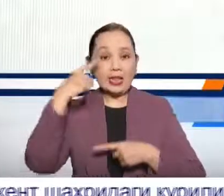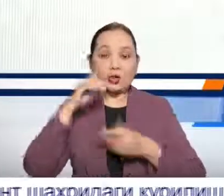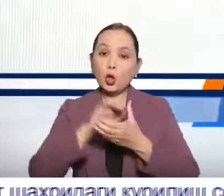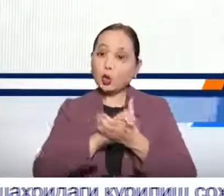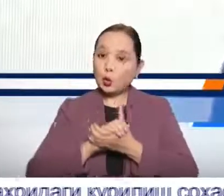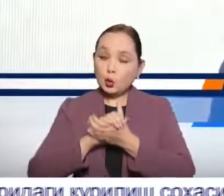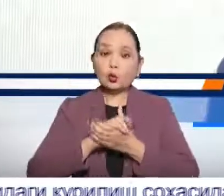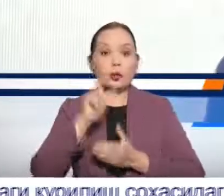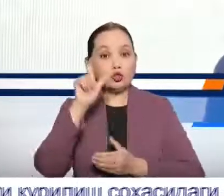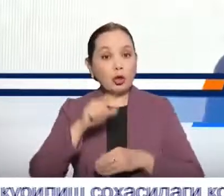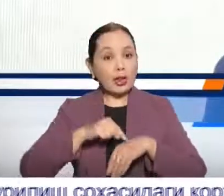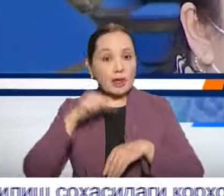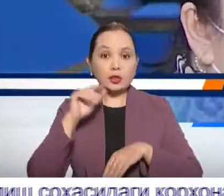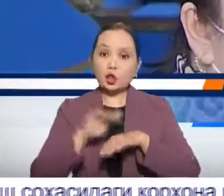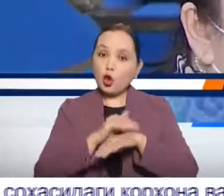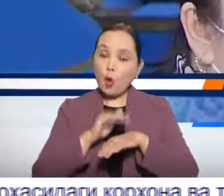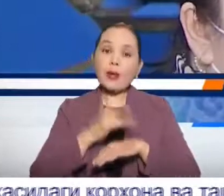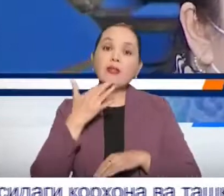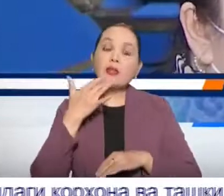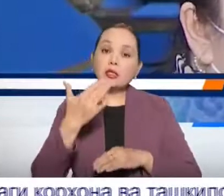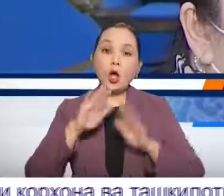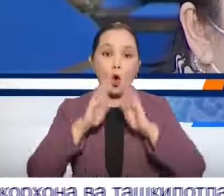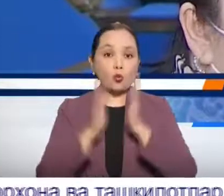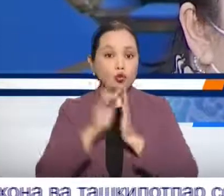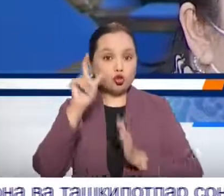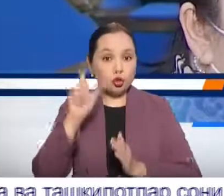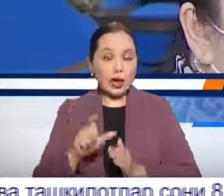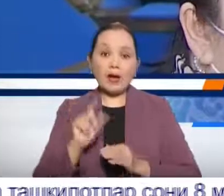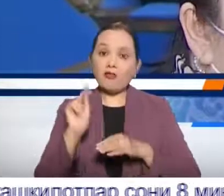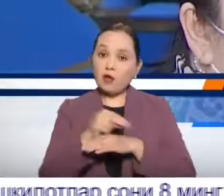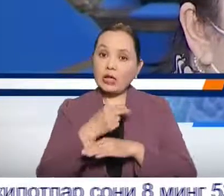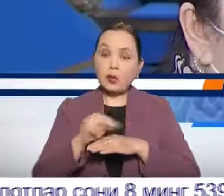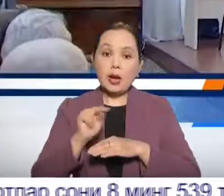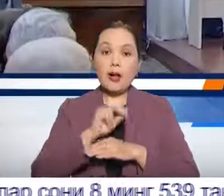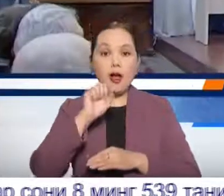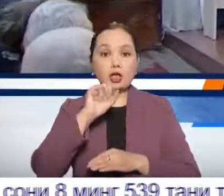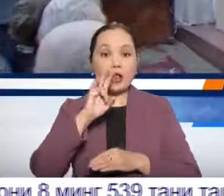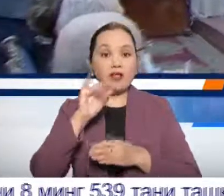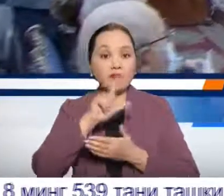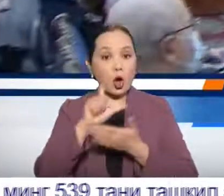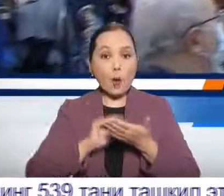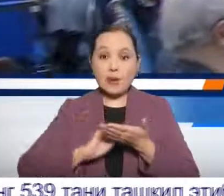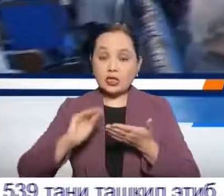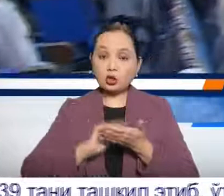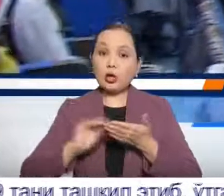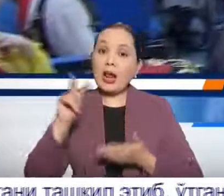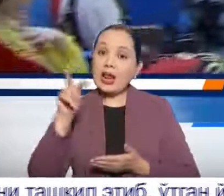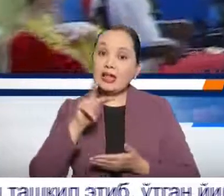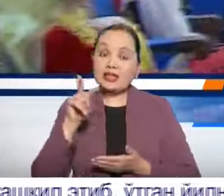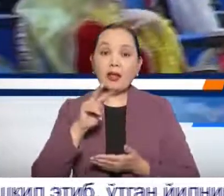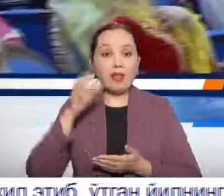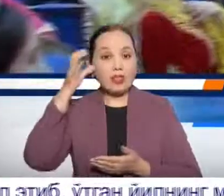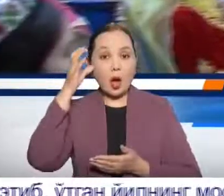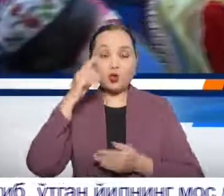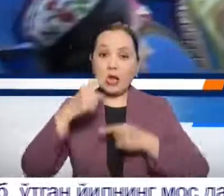истинной человечности, доброты, национального и общечеловеческого, воспетые в произведениях Алишера Наваи, популяризация литературного и